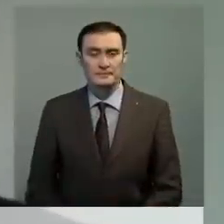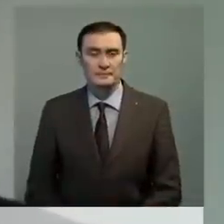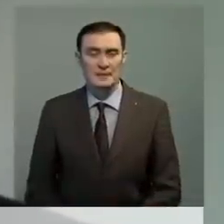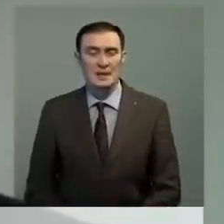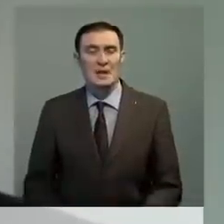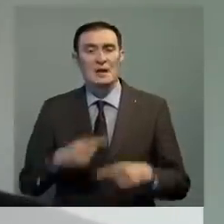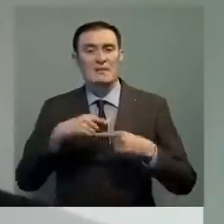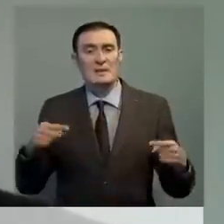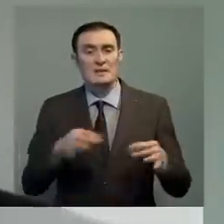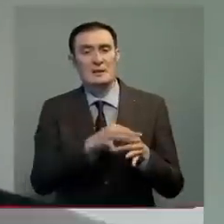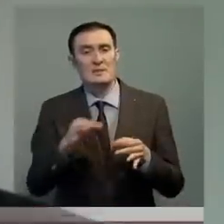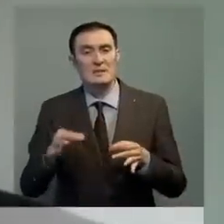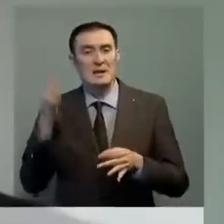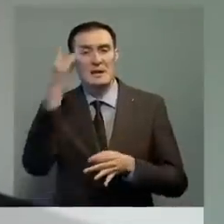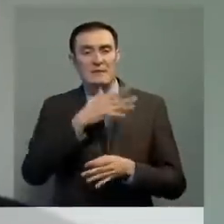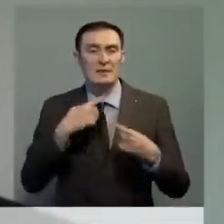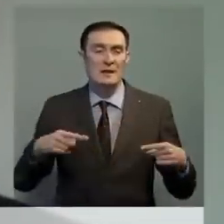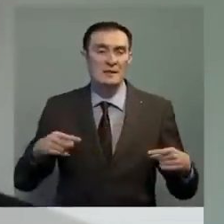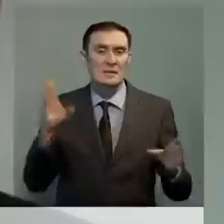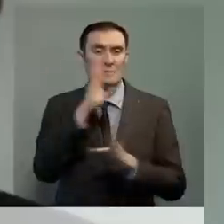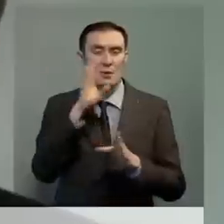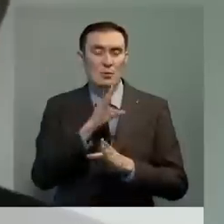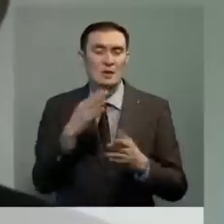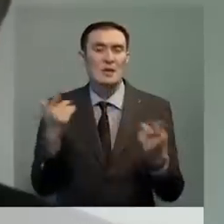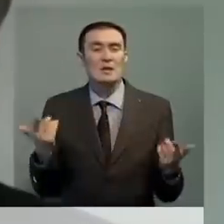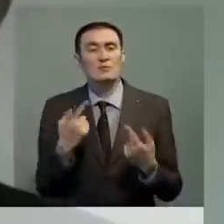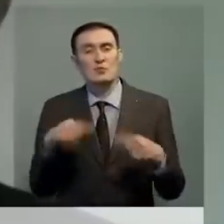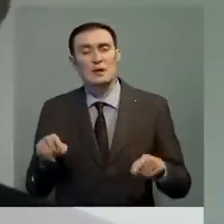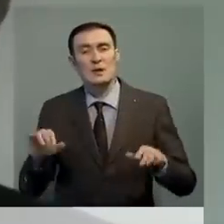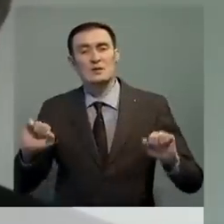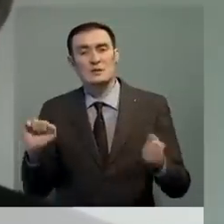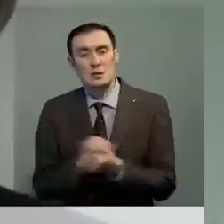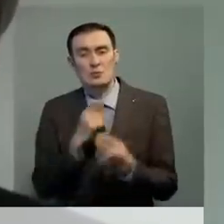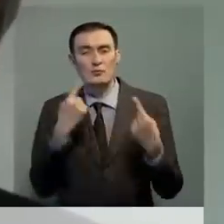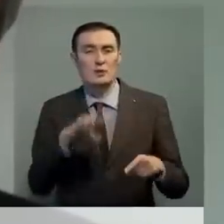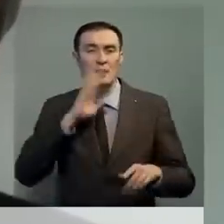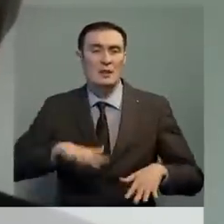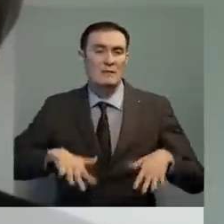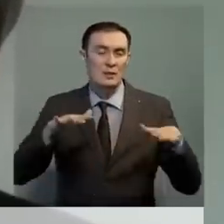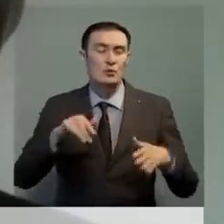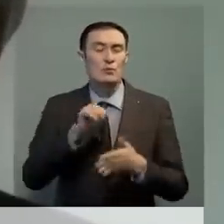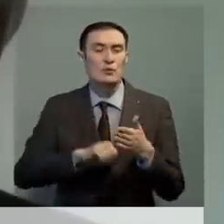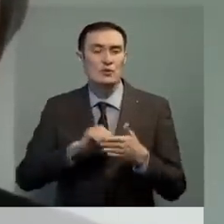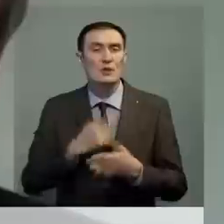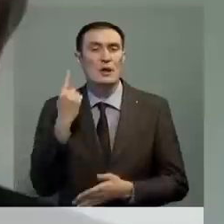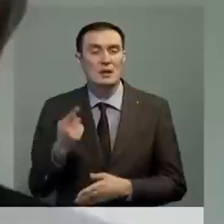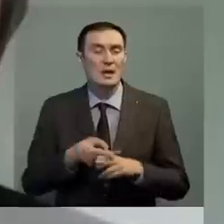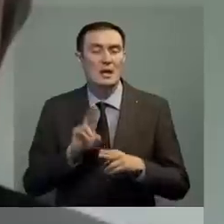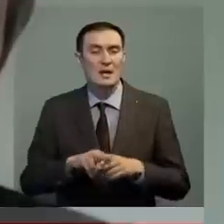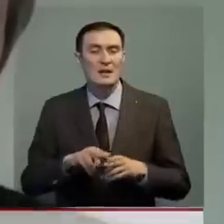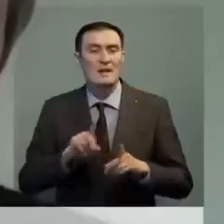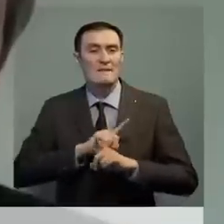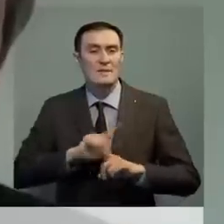В разных регионах Африки разные погодные явления. Где-то засуха, а где-то наводнение. Но причина у этого одна. Это